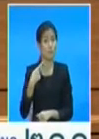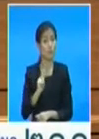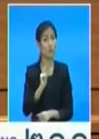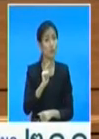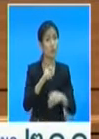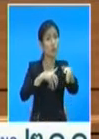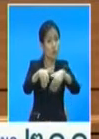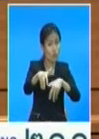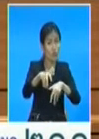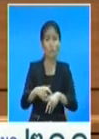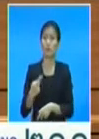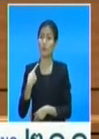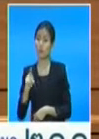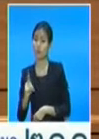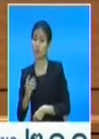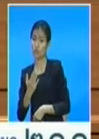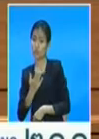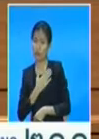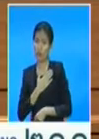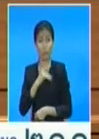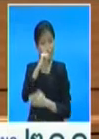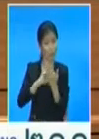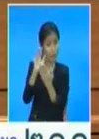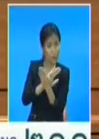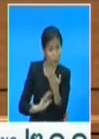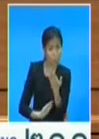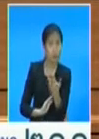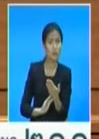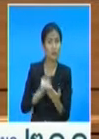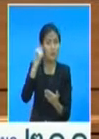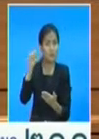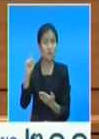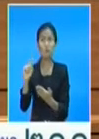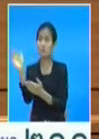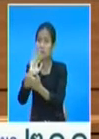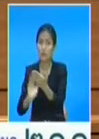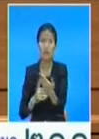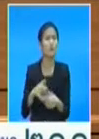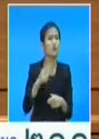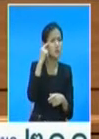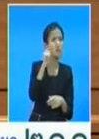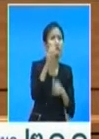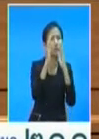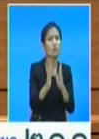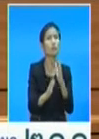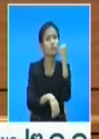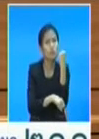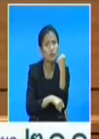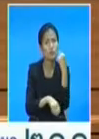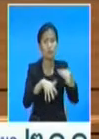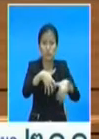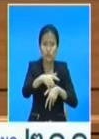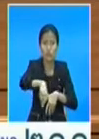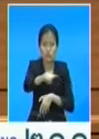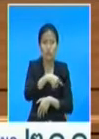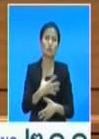ครับถ้าเราคิดแต่ประโยชน์เราว่าจะต้องการมีป่าเท่านั้นเท่านี้เปอร์เซ็นต์นะฮะประโยชน์ท่านคือคนจนยังไม่ได้เนี่ยผมว่าการประส